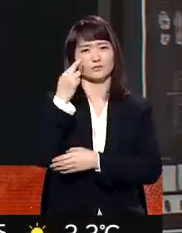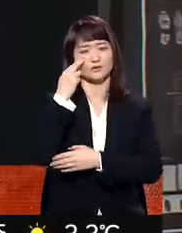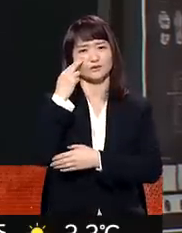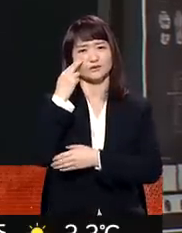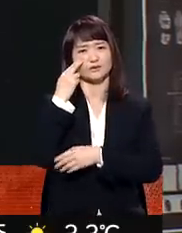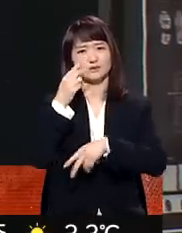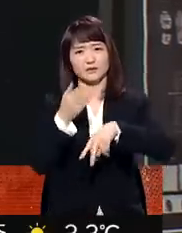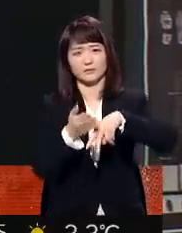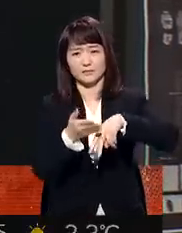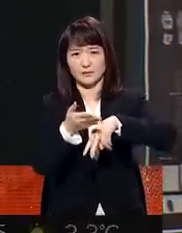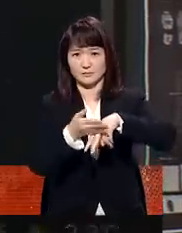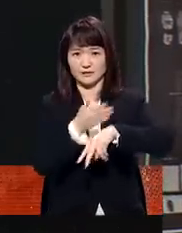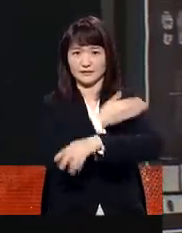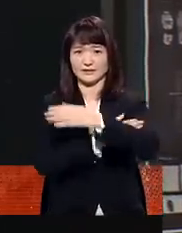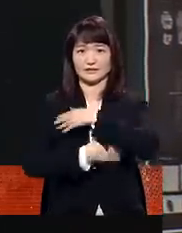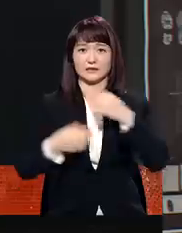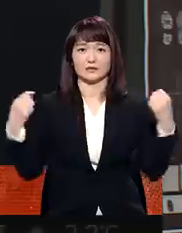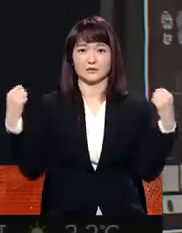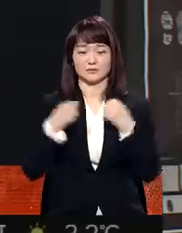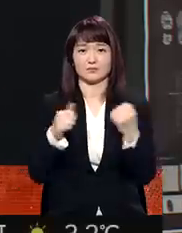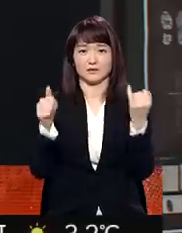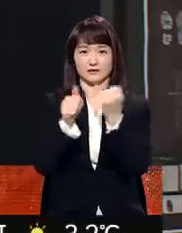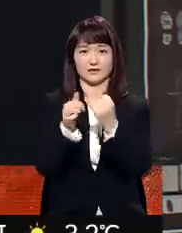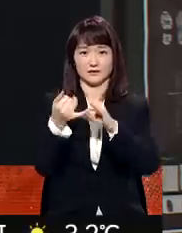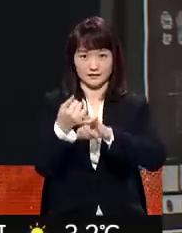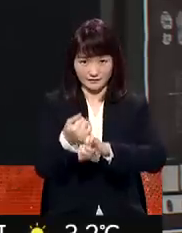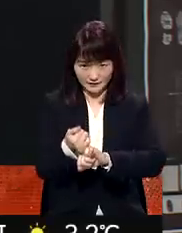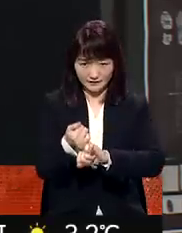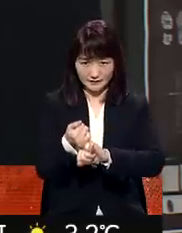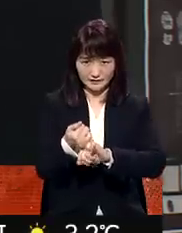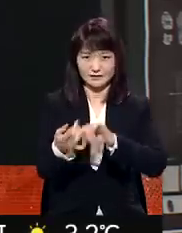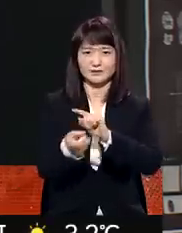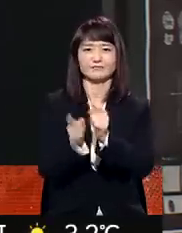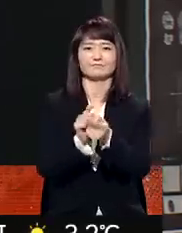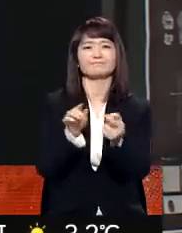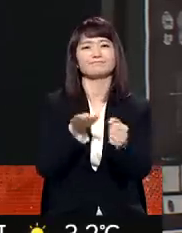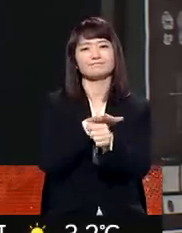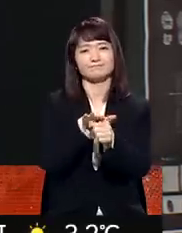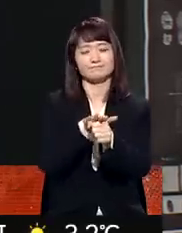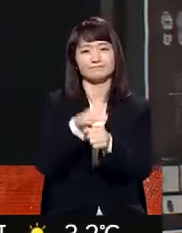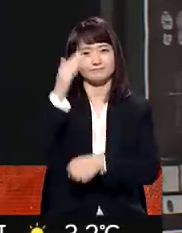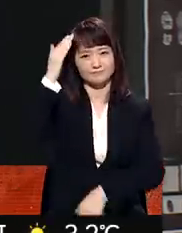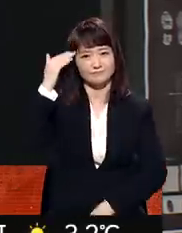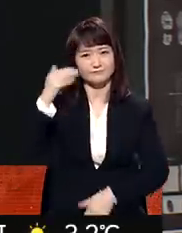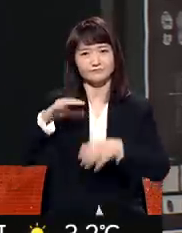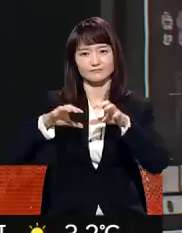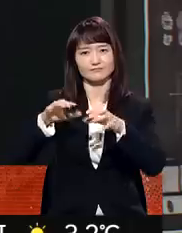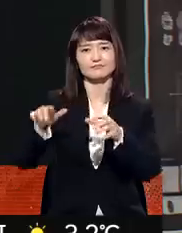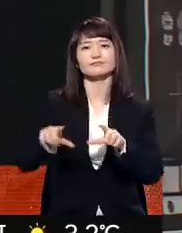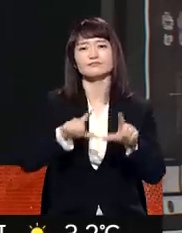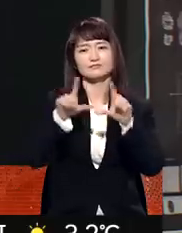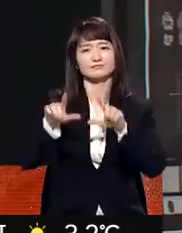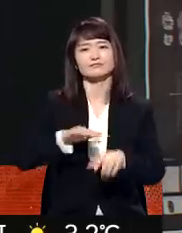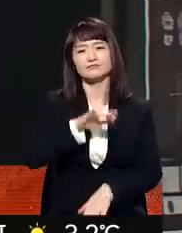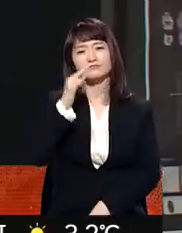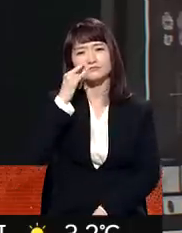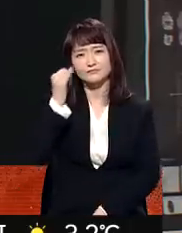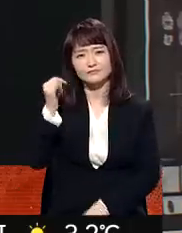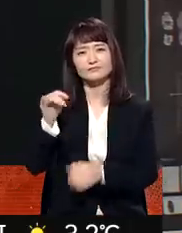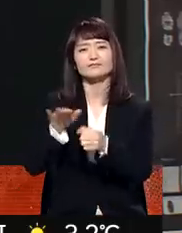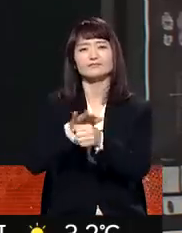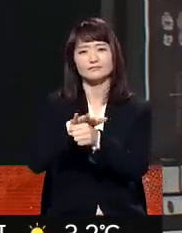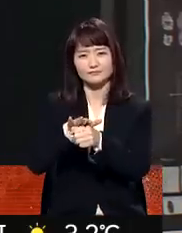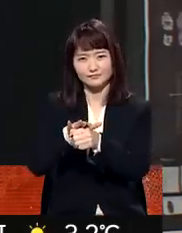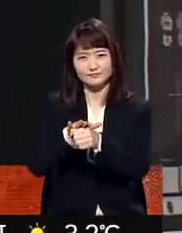차림으로 결혼 서양만 했지만 여보 심박씨 언제나 사랑해 하신 아츄타 님 한국산 우리 엄마 박금자 사랑합니다 하신